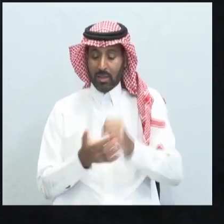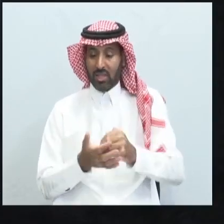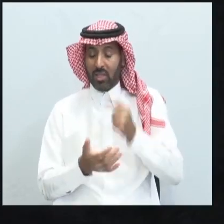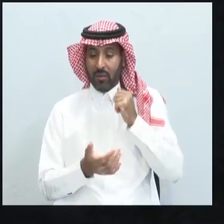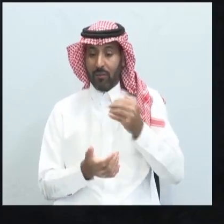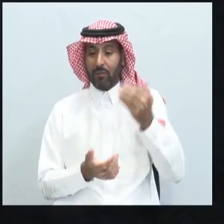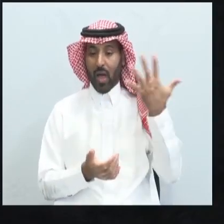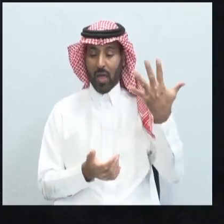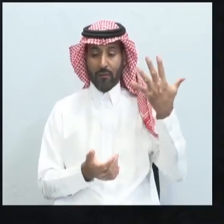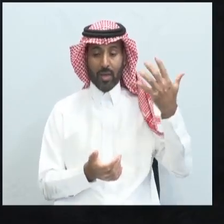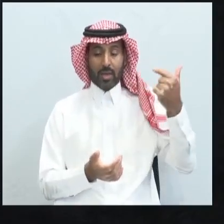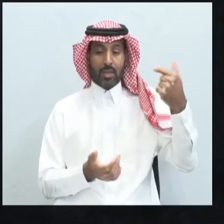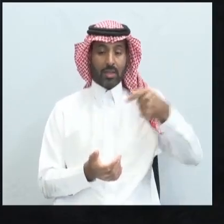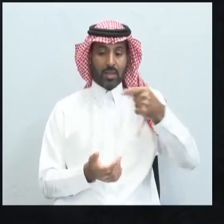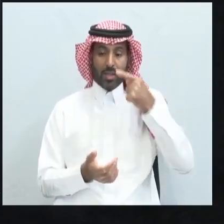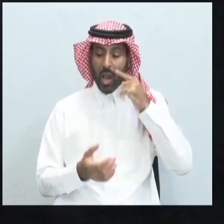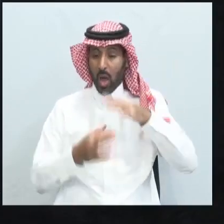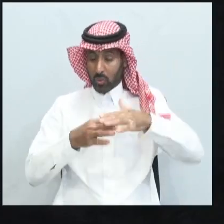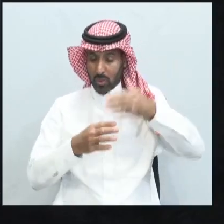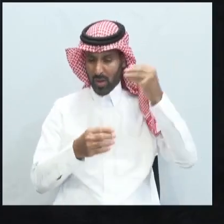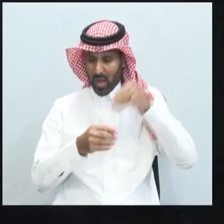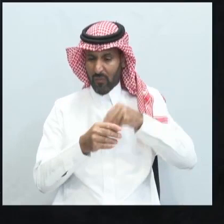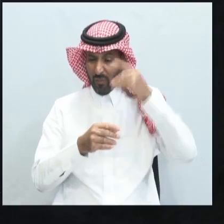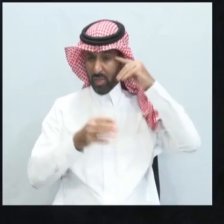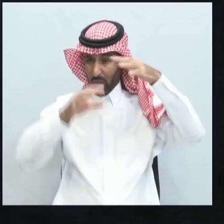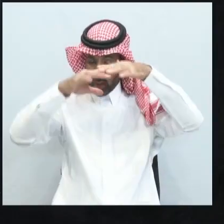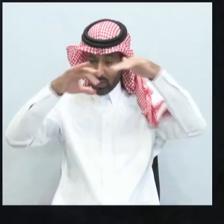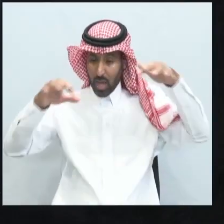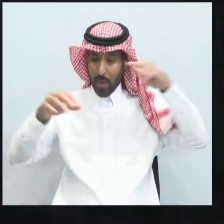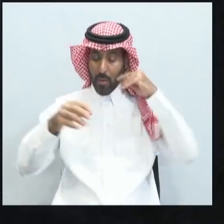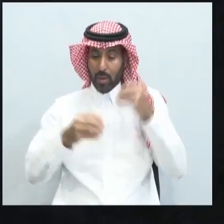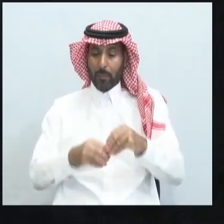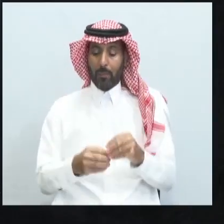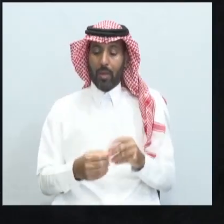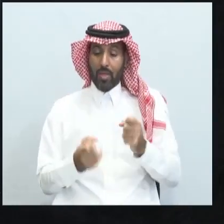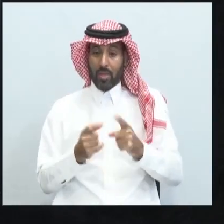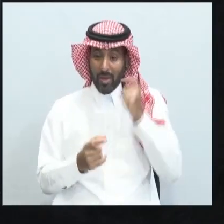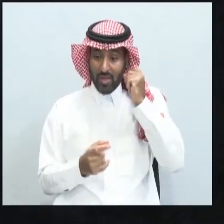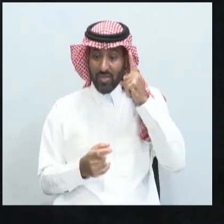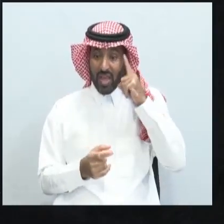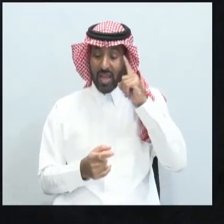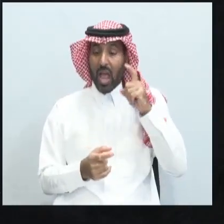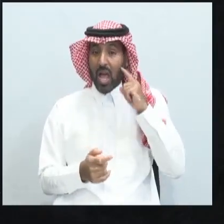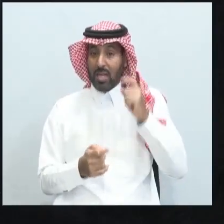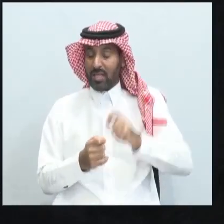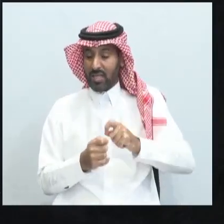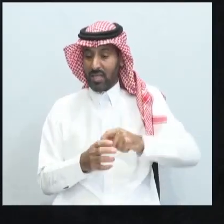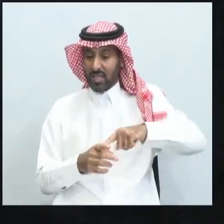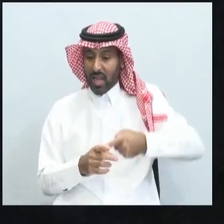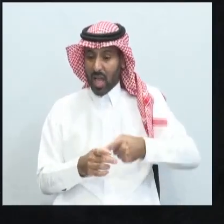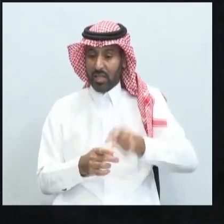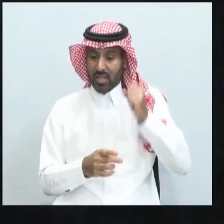الخامس الحوسبه السحابيه والحوسبه الكميه انظمه الذكاء الاصطناعي وتعلم